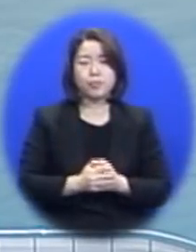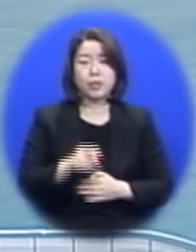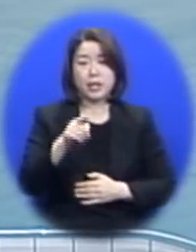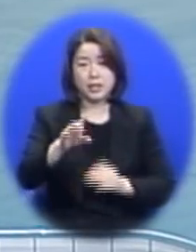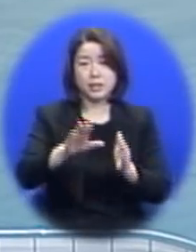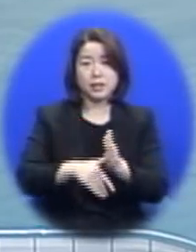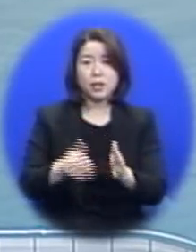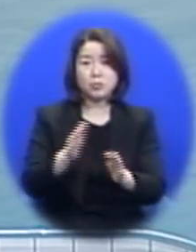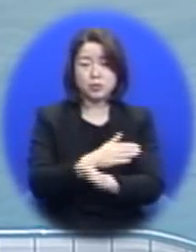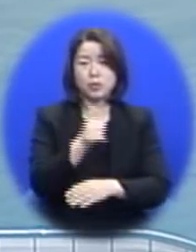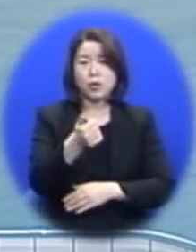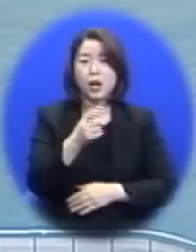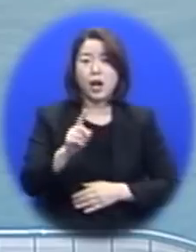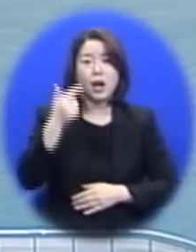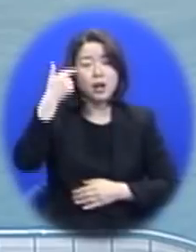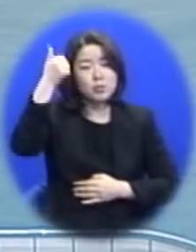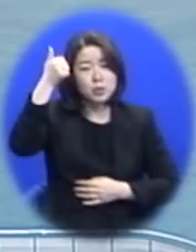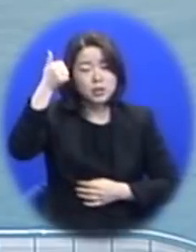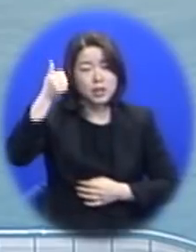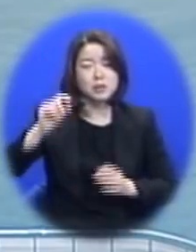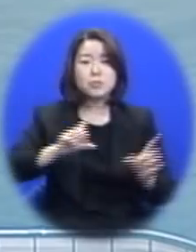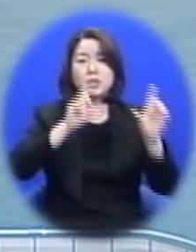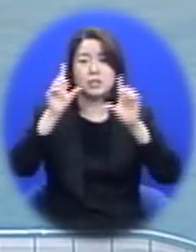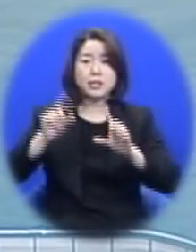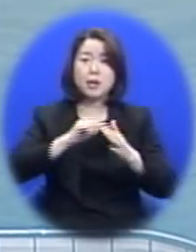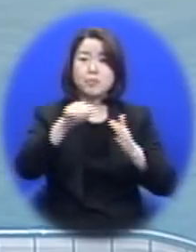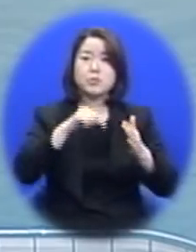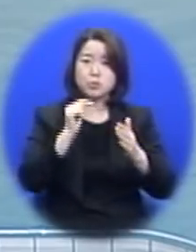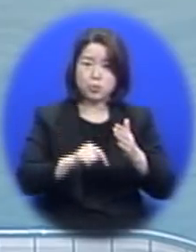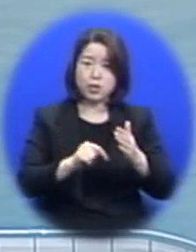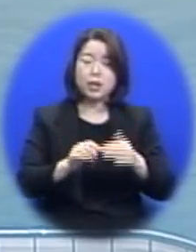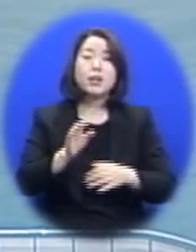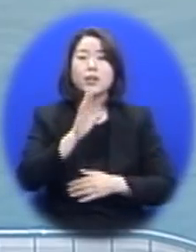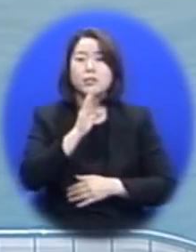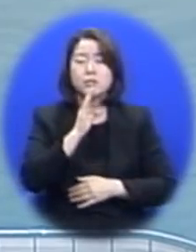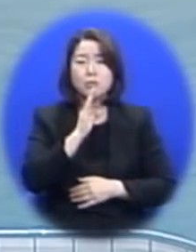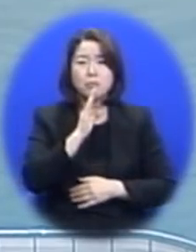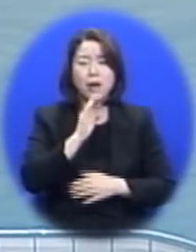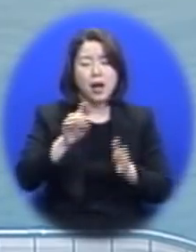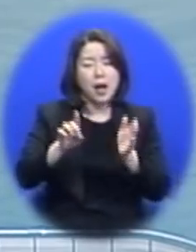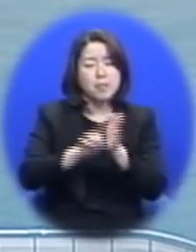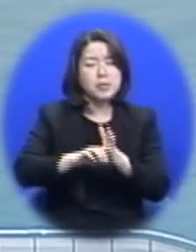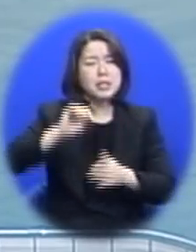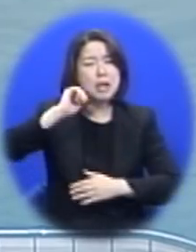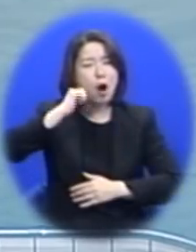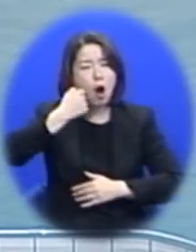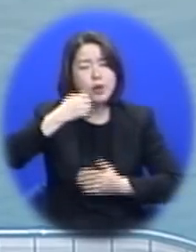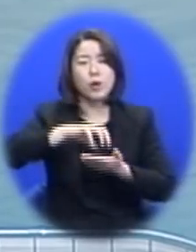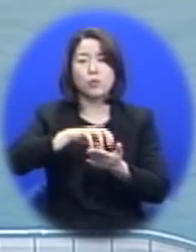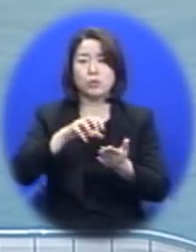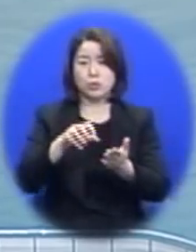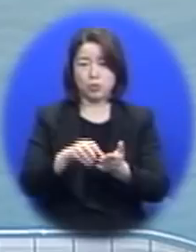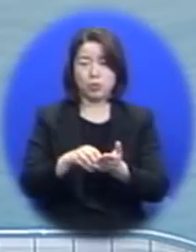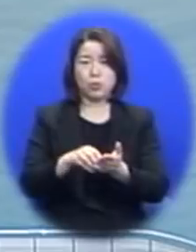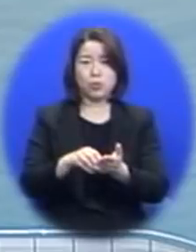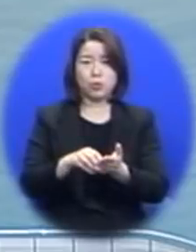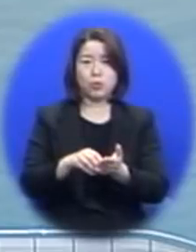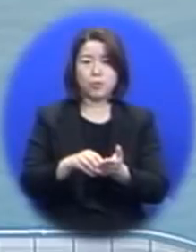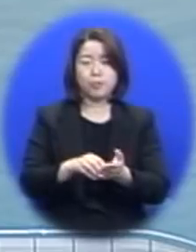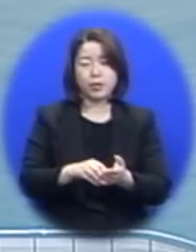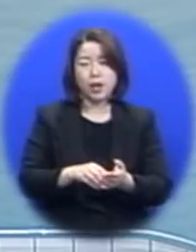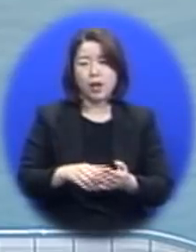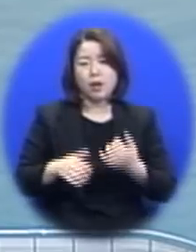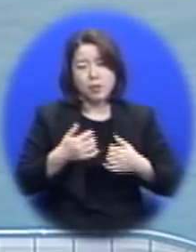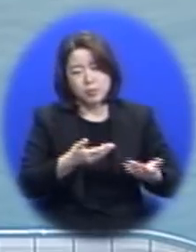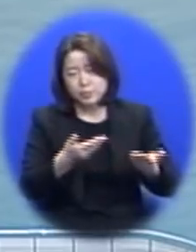그때부터 하영록 목사님의 삶 속에 정말 믿어지지 않을 정도로 호의를